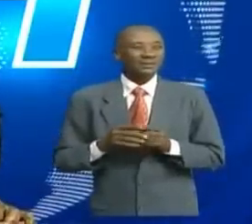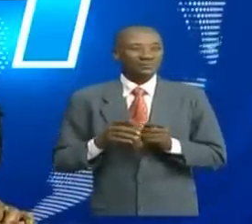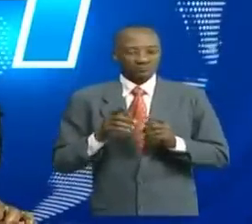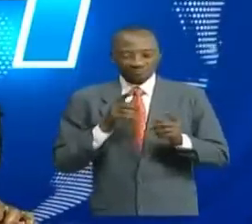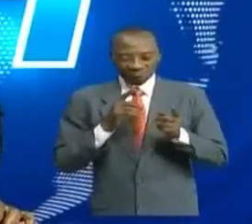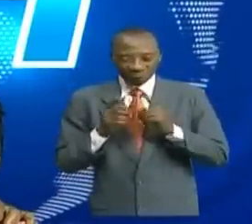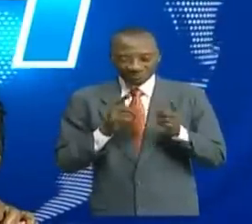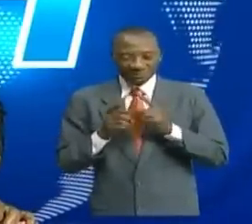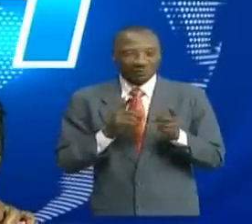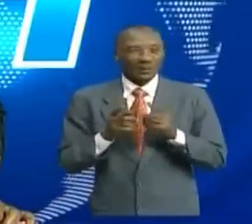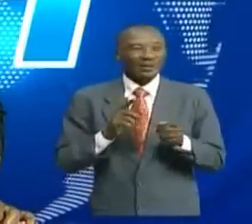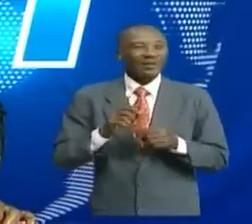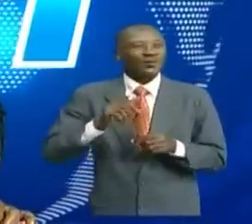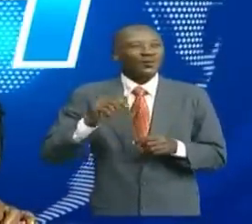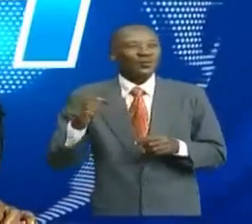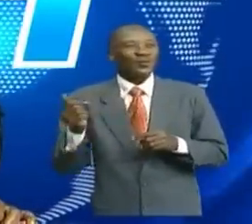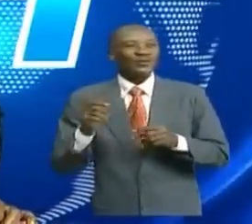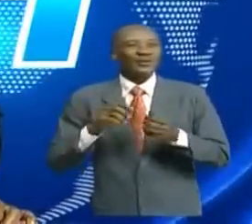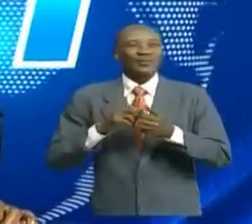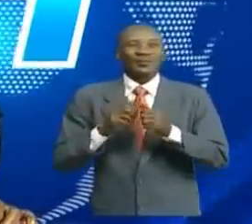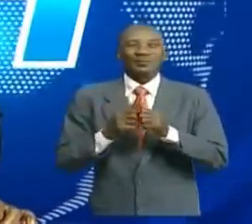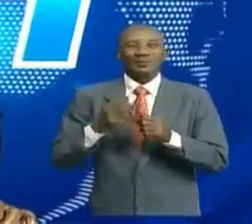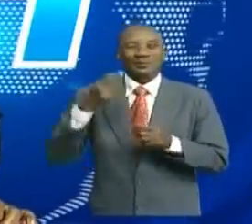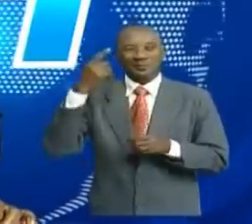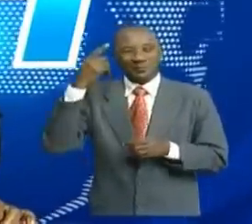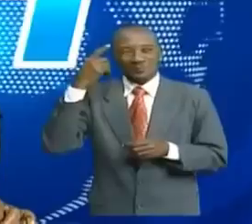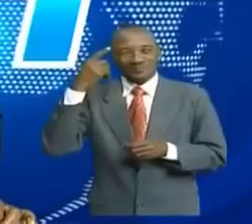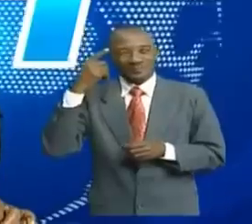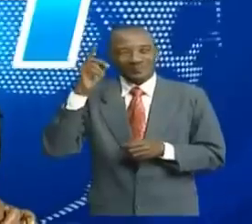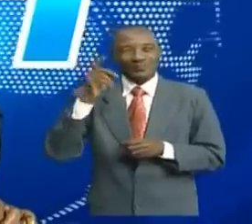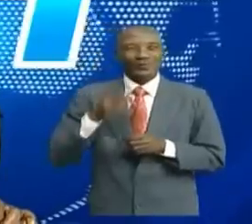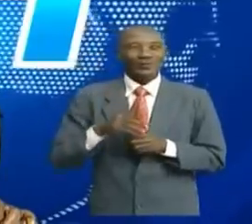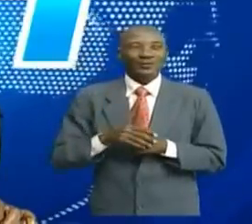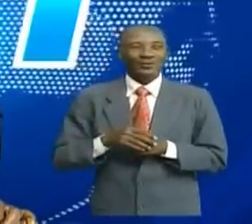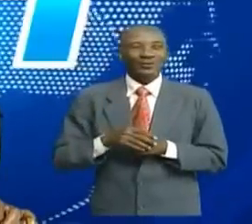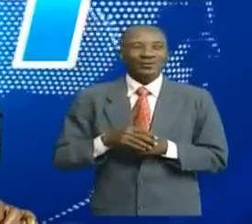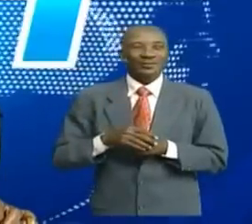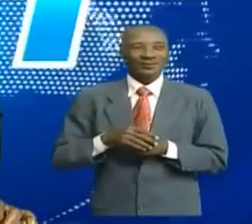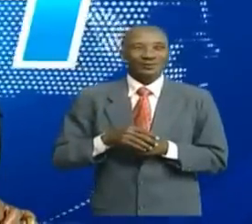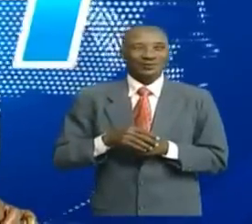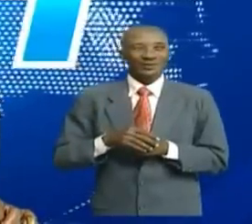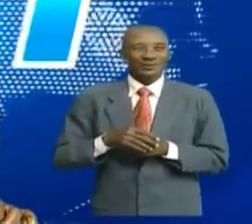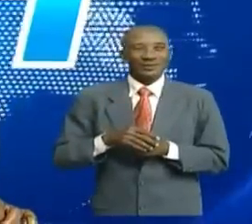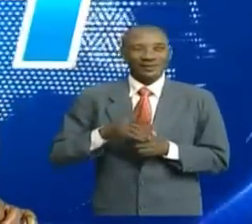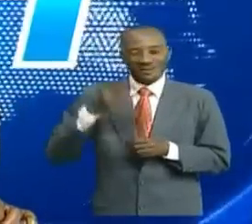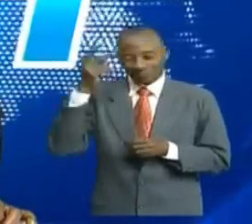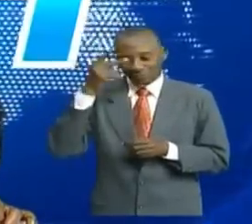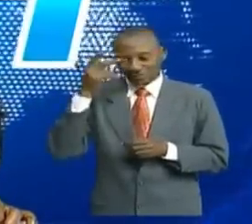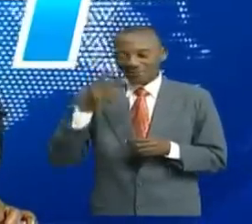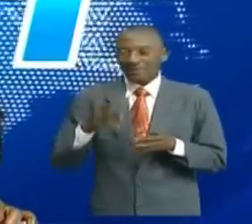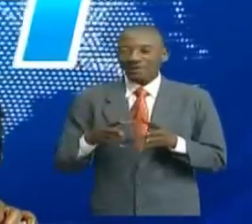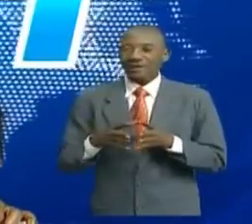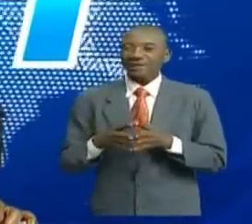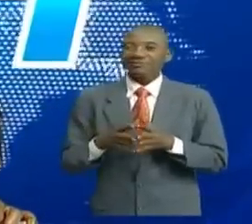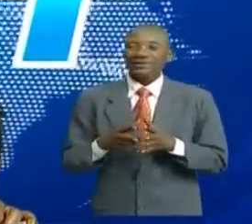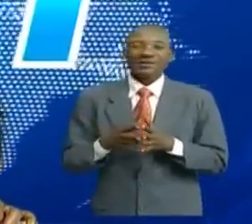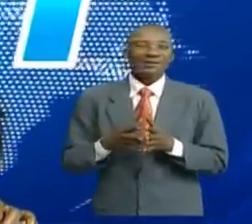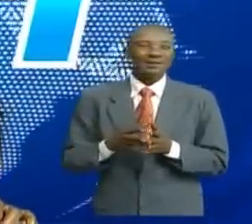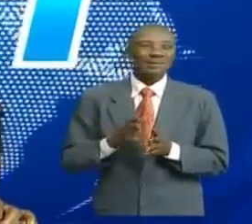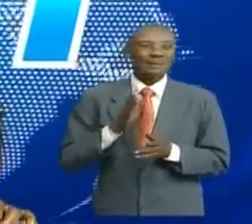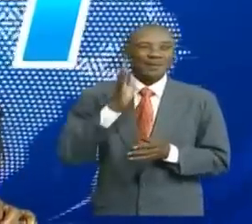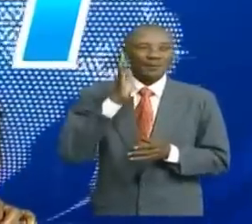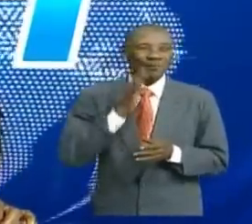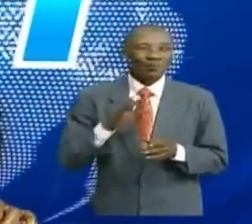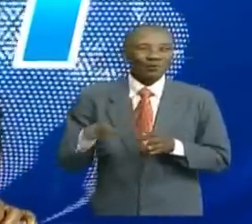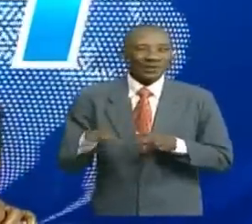une caravane motorisée pour sensibiliser la population, en particulier celle de Kinshasa et le membre sympathisant